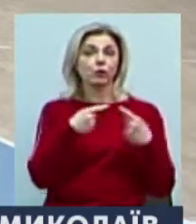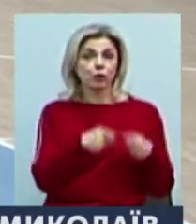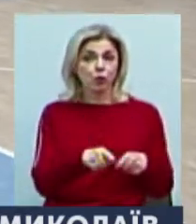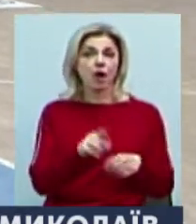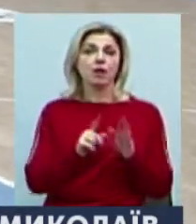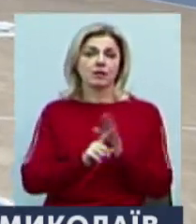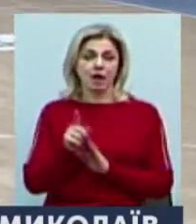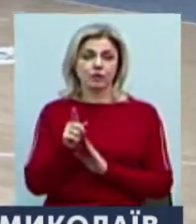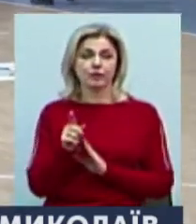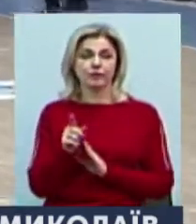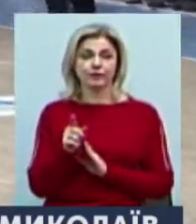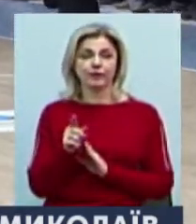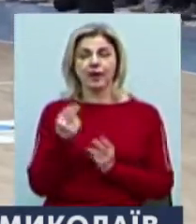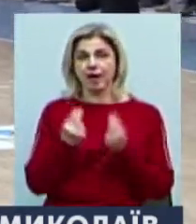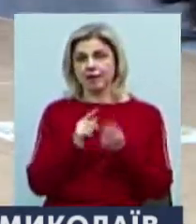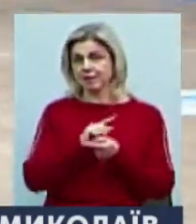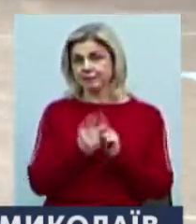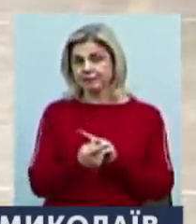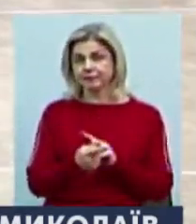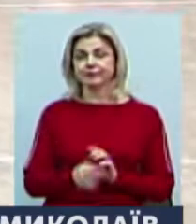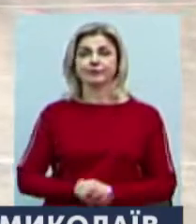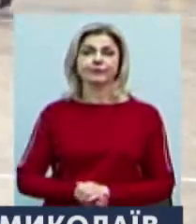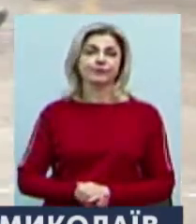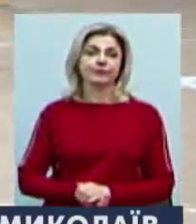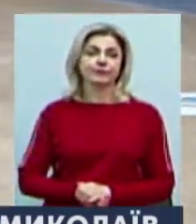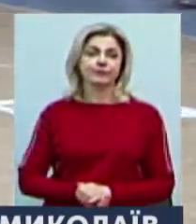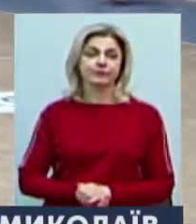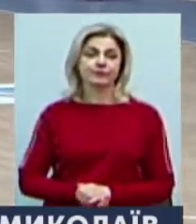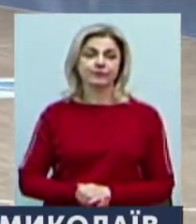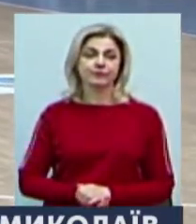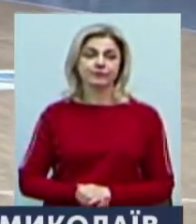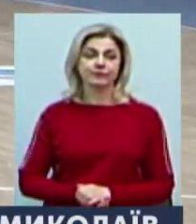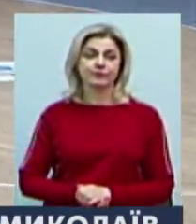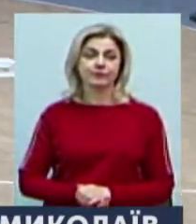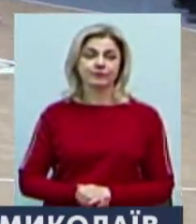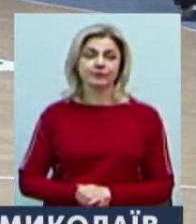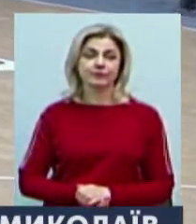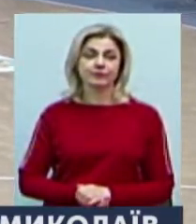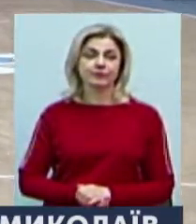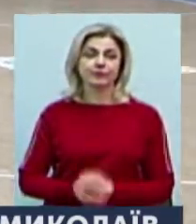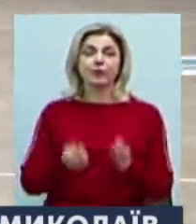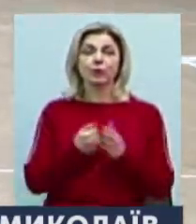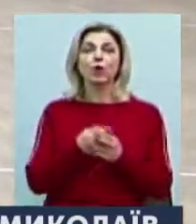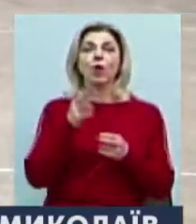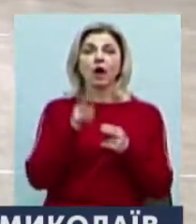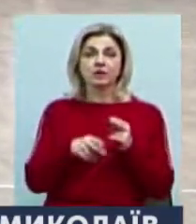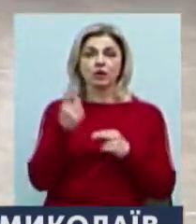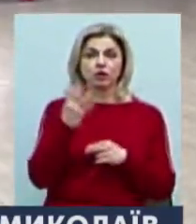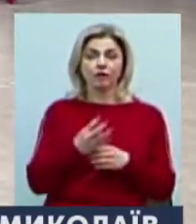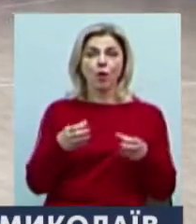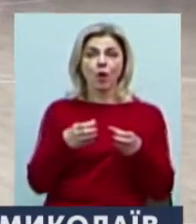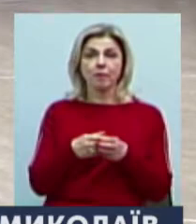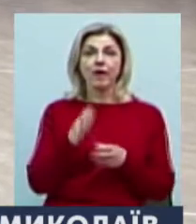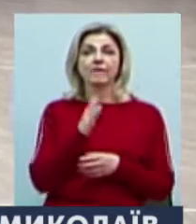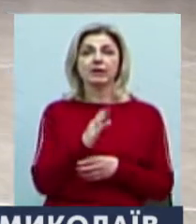на рахунку нігерійця 11 очок. Після перепочинку господарі почали скорочувати різницю у рахунку. До кінця передостанньої чверті команда Віталія